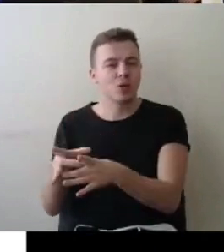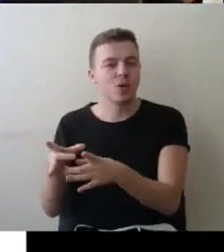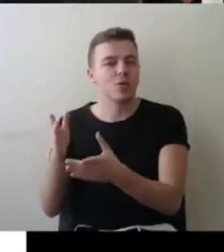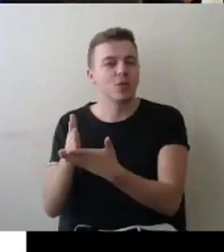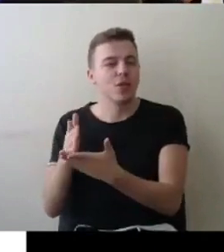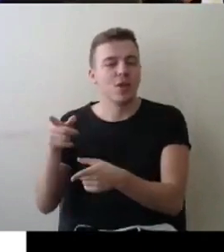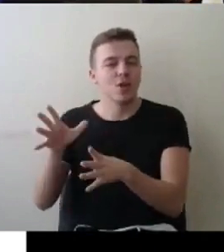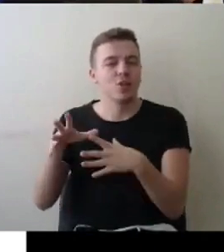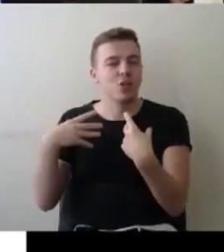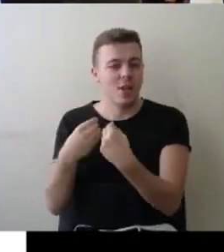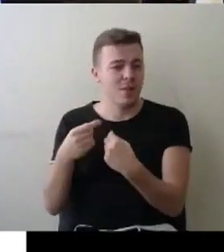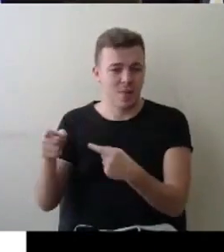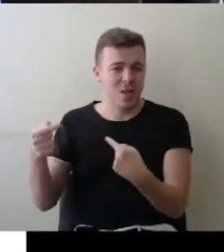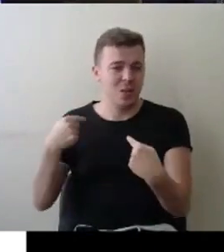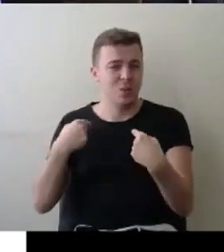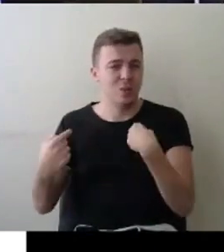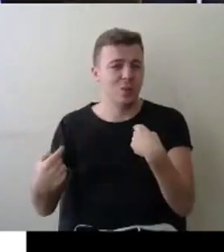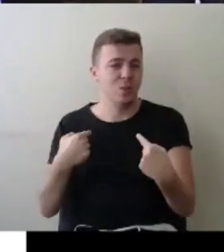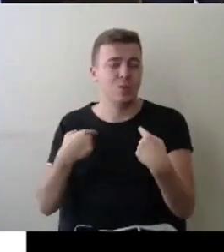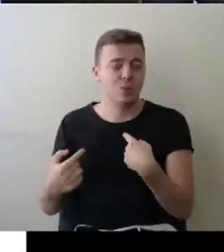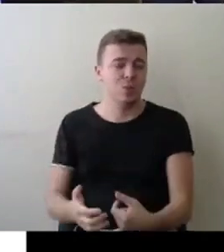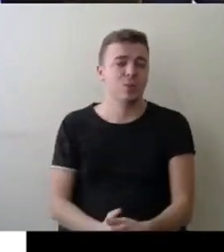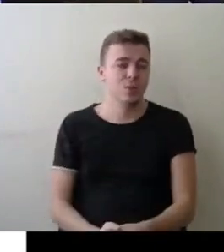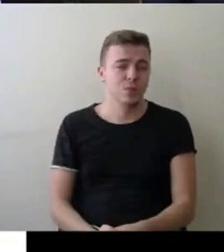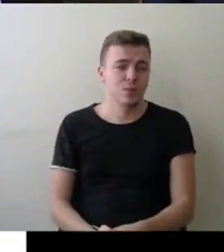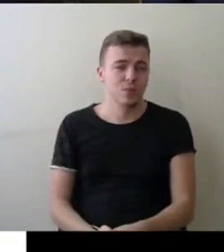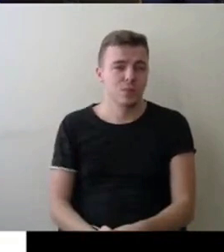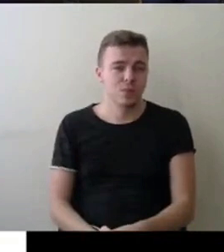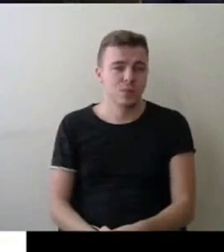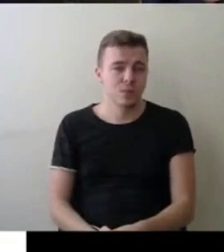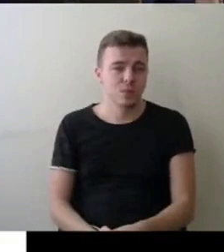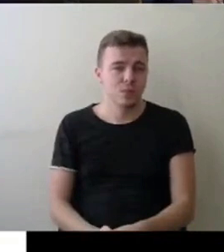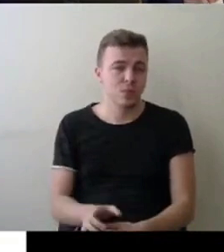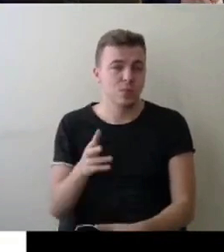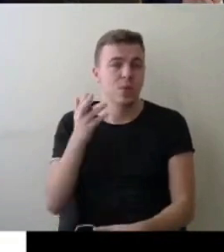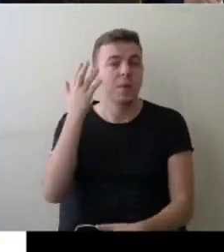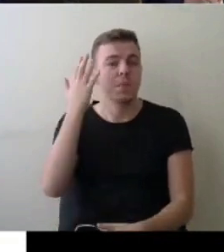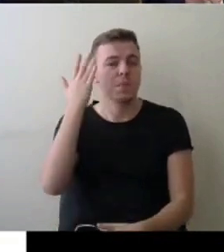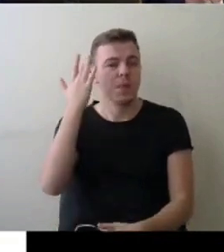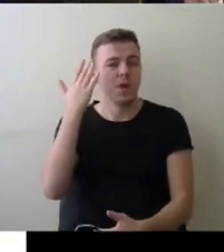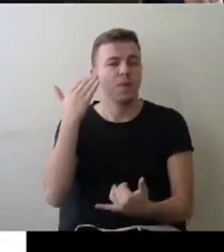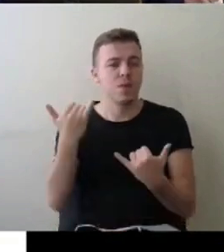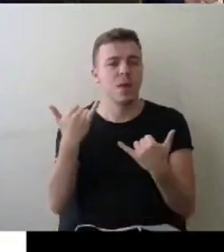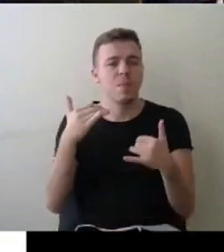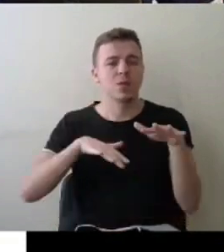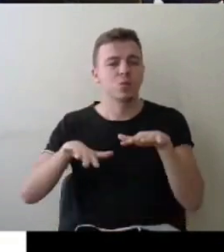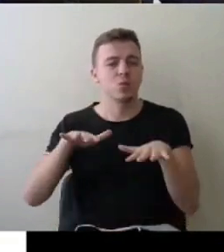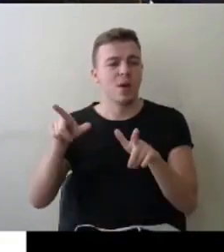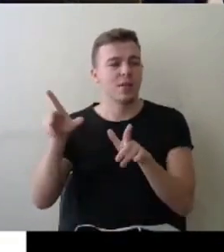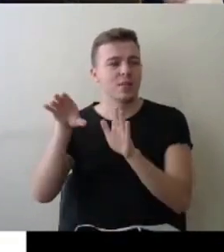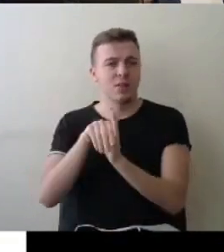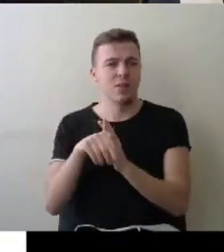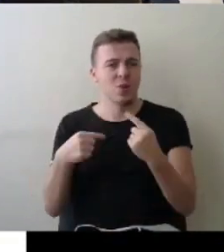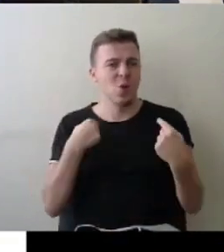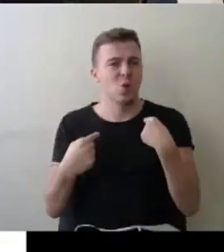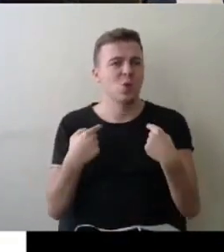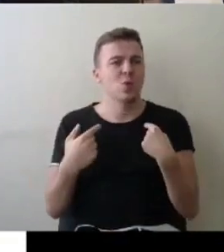labai sunku. Jinai įsivaizduokit, kokioj dabar padėti jinai yra. Ne? Ir čia